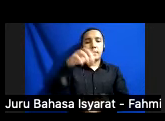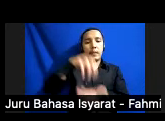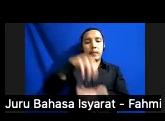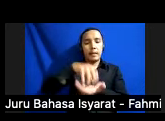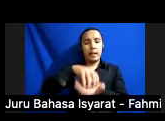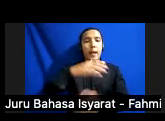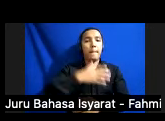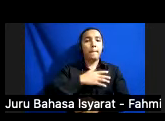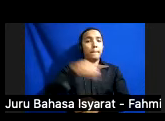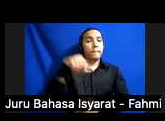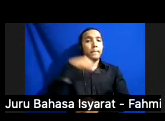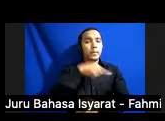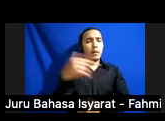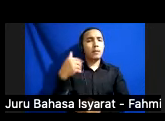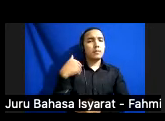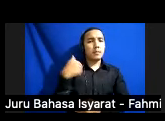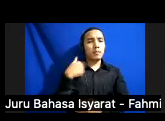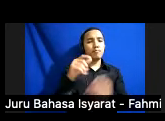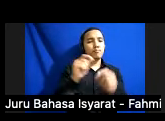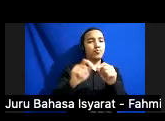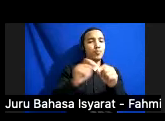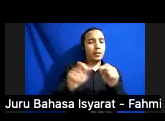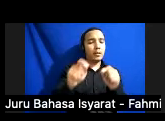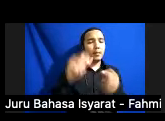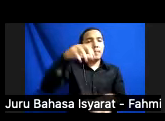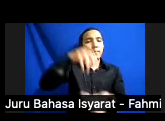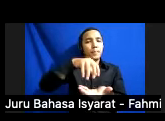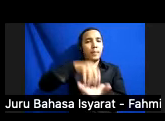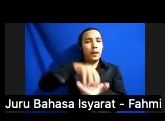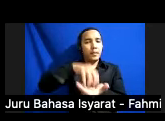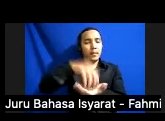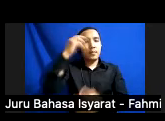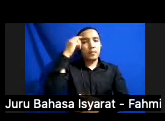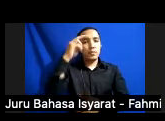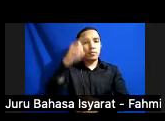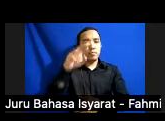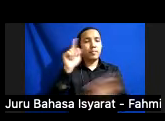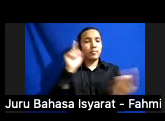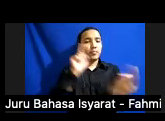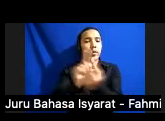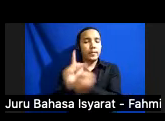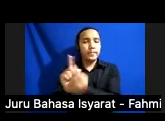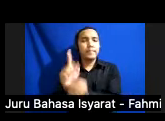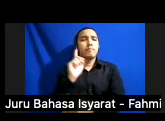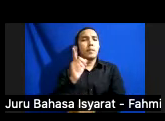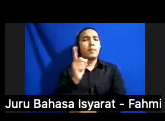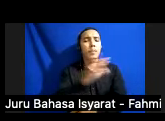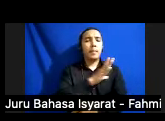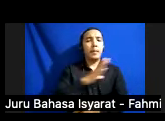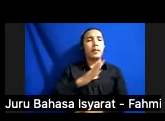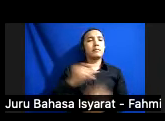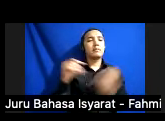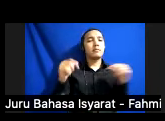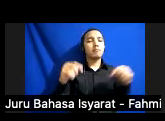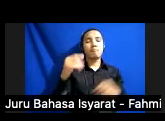dibikinkan tempat untuk pertemuan. Kan selama ini kami nggak punya tempat kan untuk pertemuan warga.